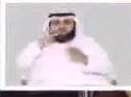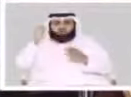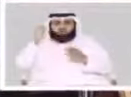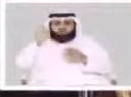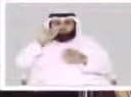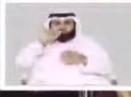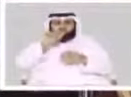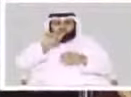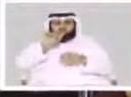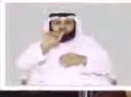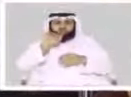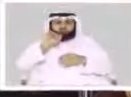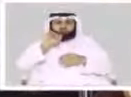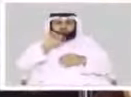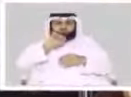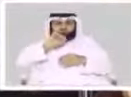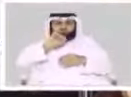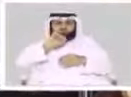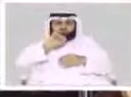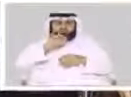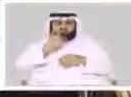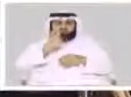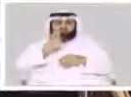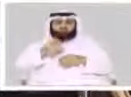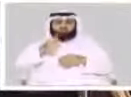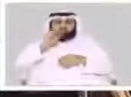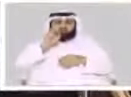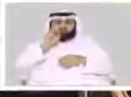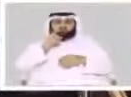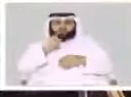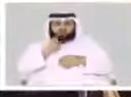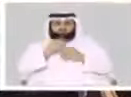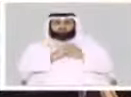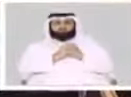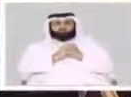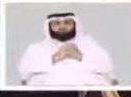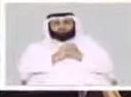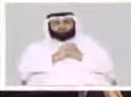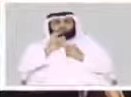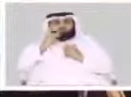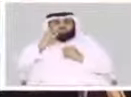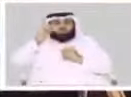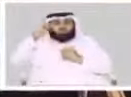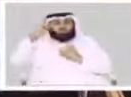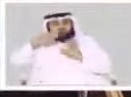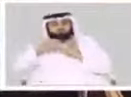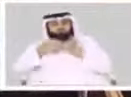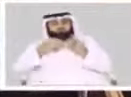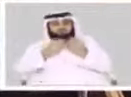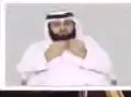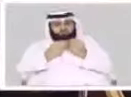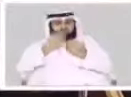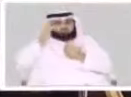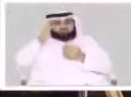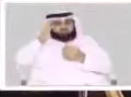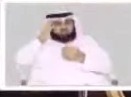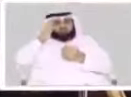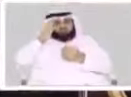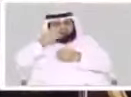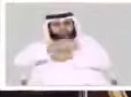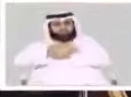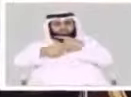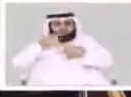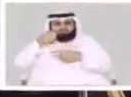إسرائيل وبعثنا منهم 12 نقيبا وقال الله إني معكم لئن أقمتم الصلاة وآتيتم